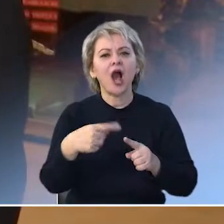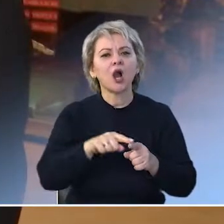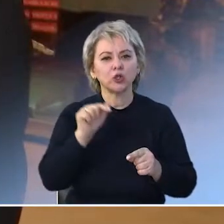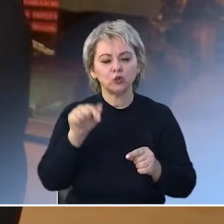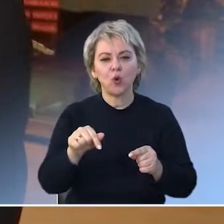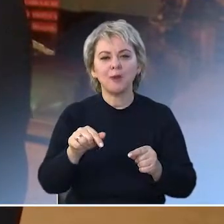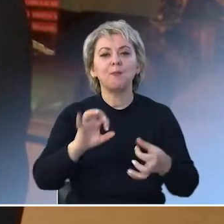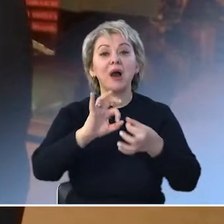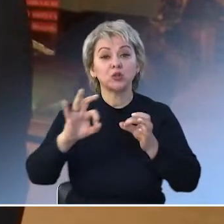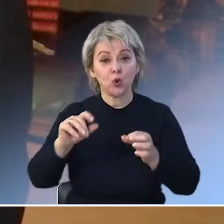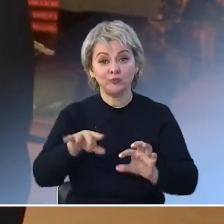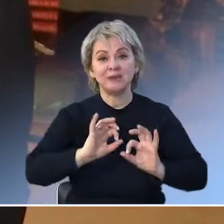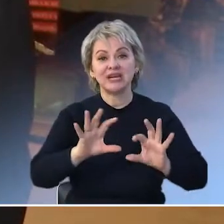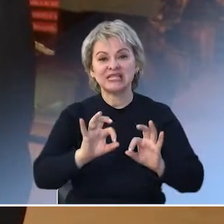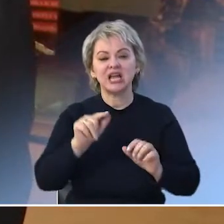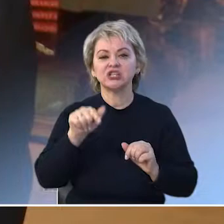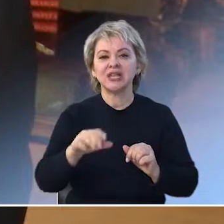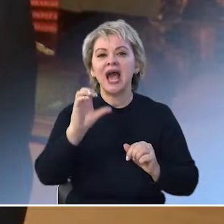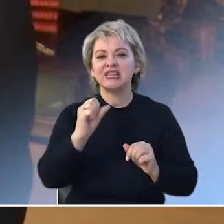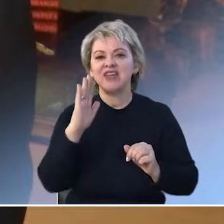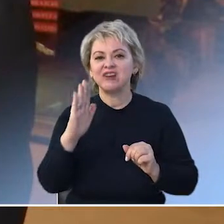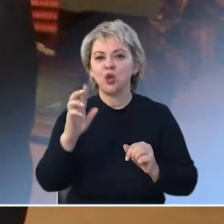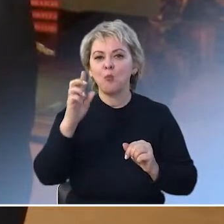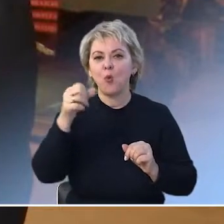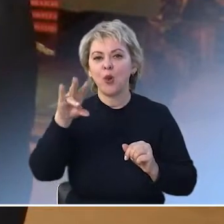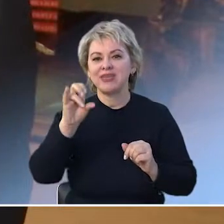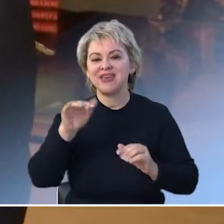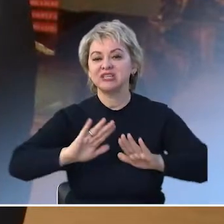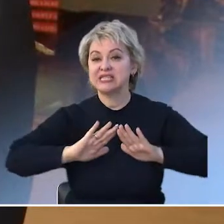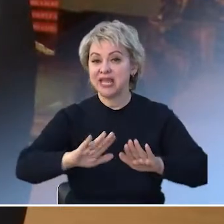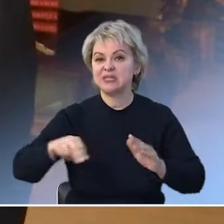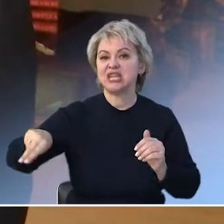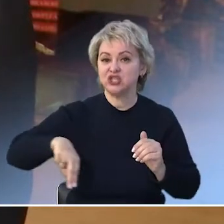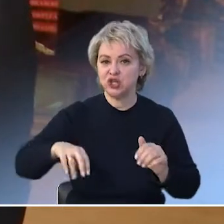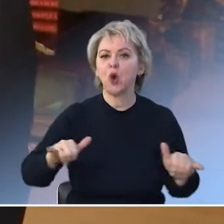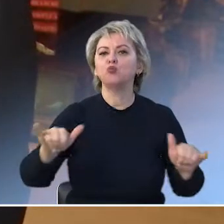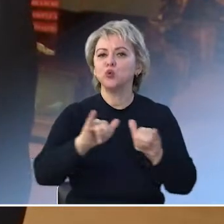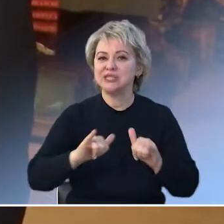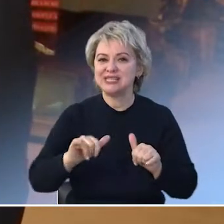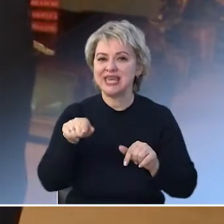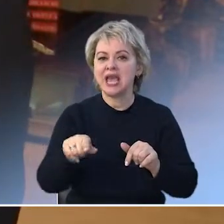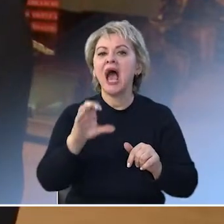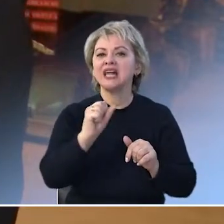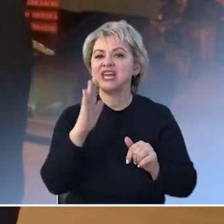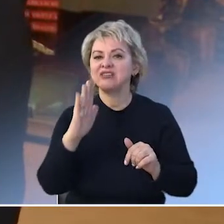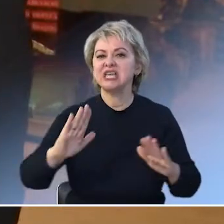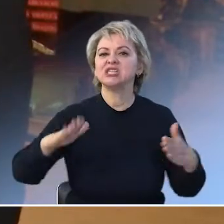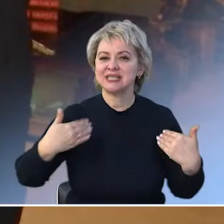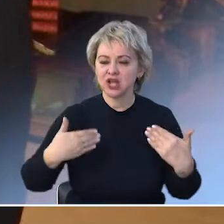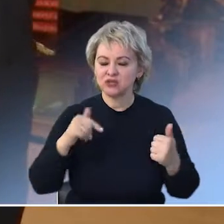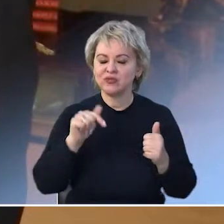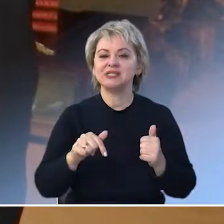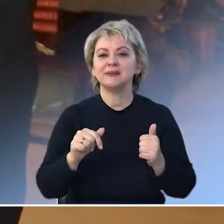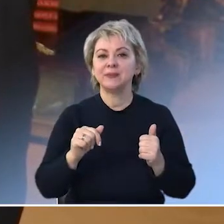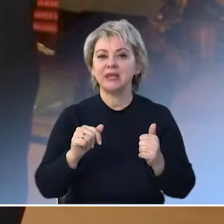о котором подробнее расскажет Андрей Васильевич Бонев, заместитель директора музея. Андрей Васильевич,